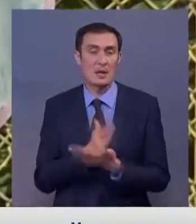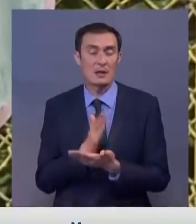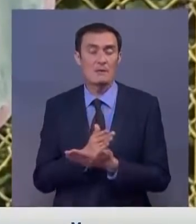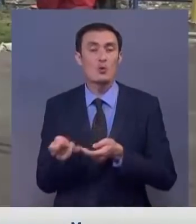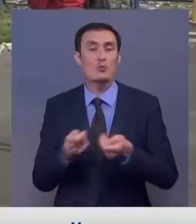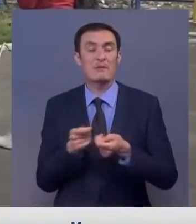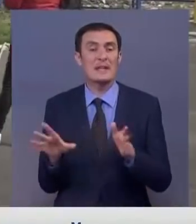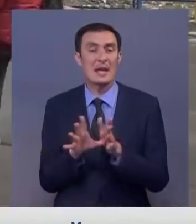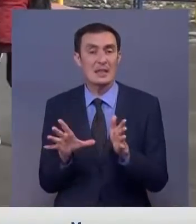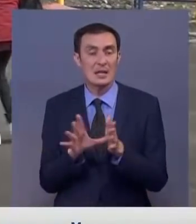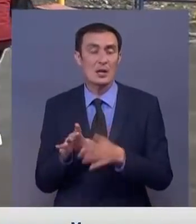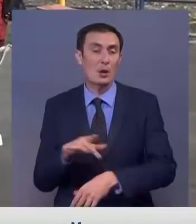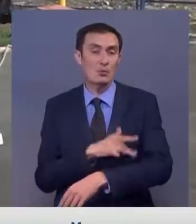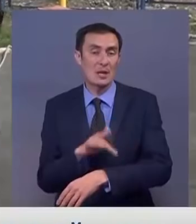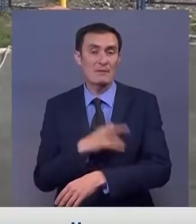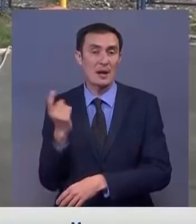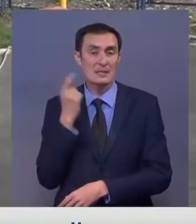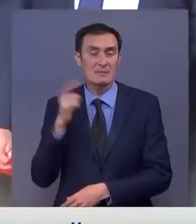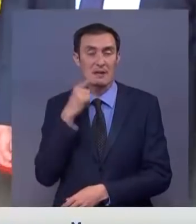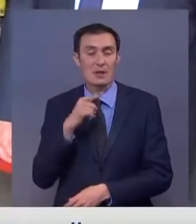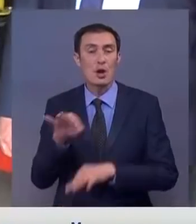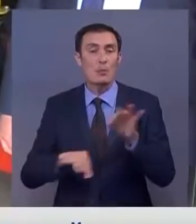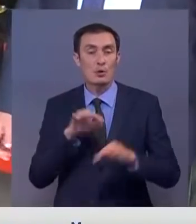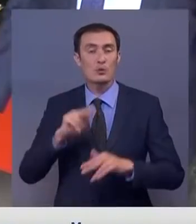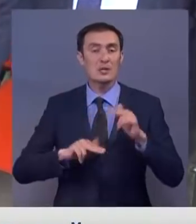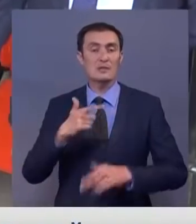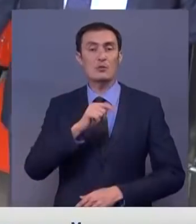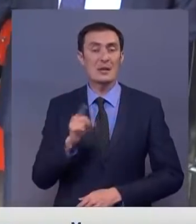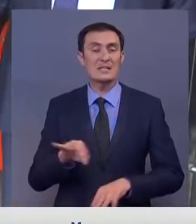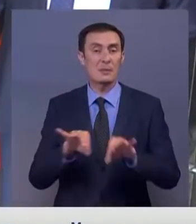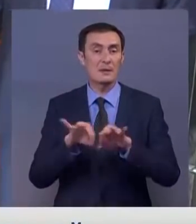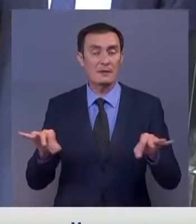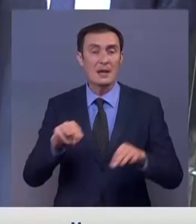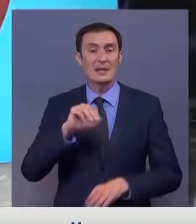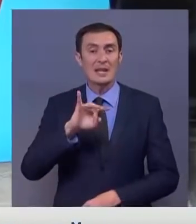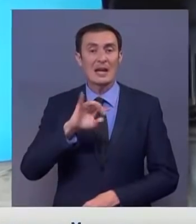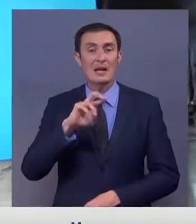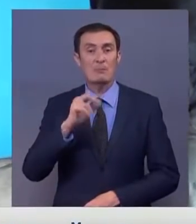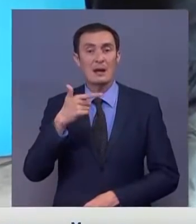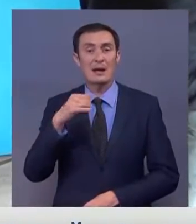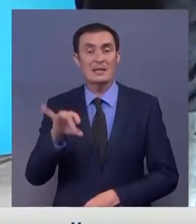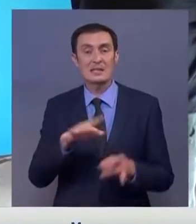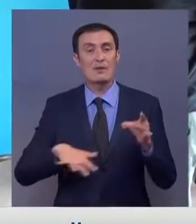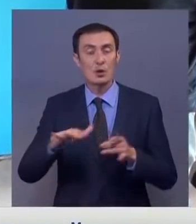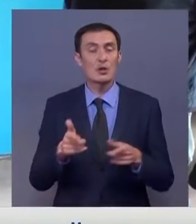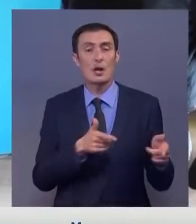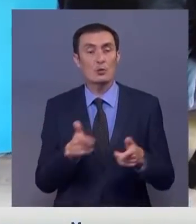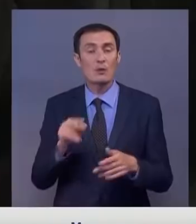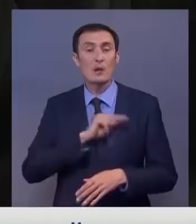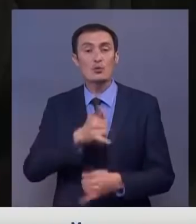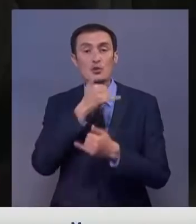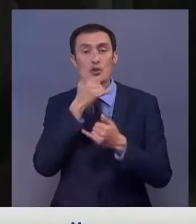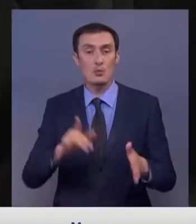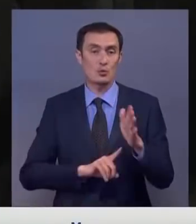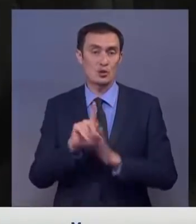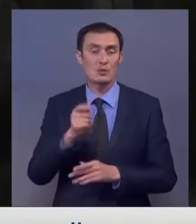энергетики и жилищно-коммунального хозяйства ответили, проект по строительству газопровода Тарбагатайского района уже разработан. Работу не могут начать,